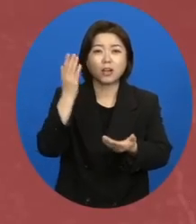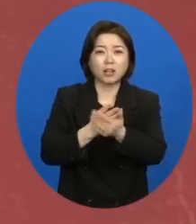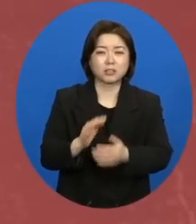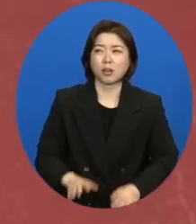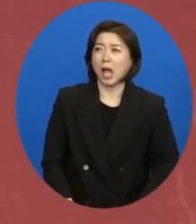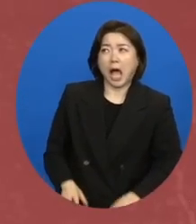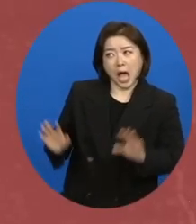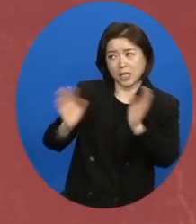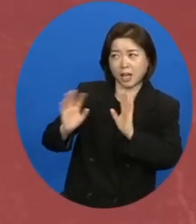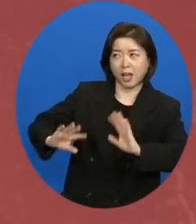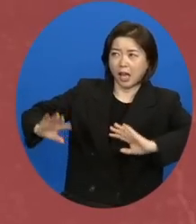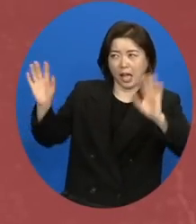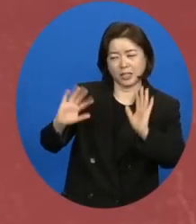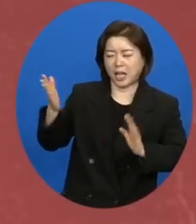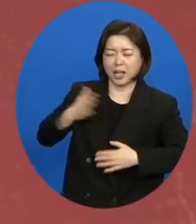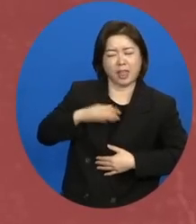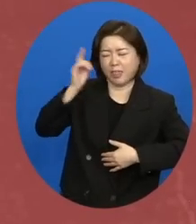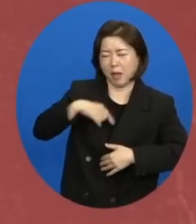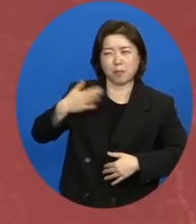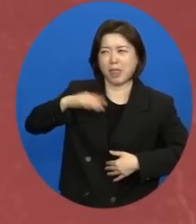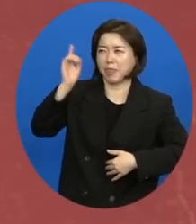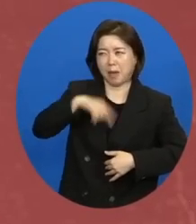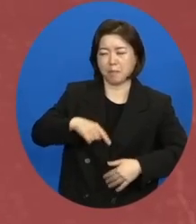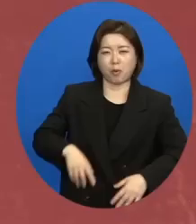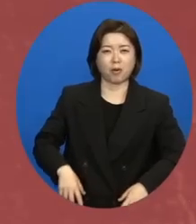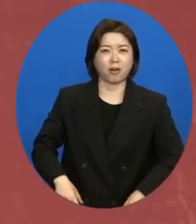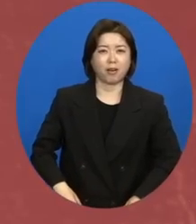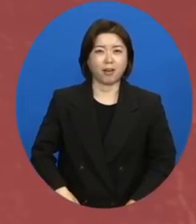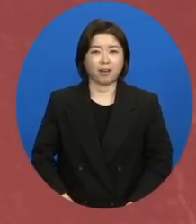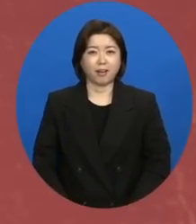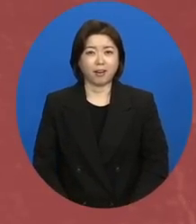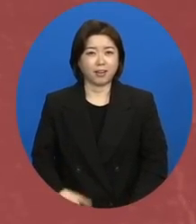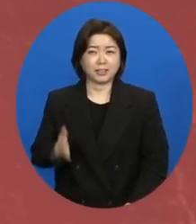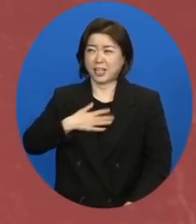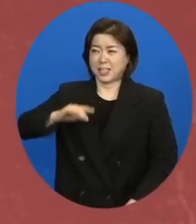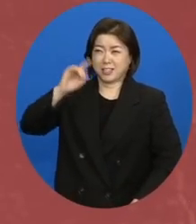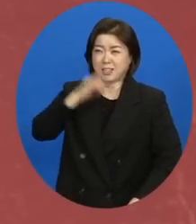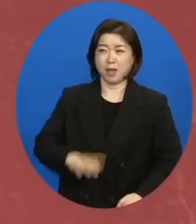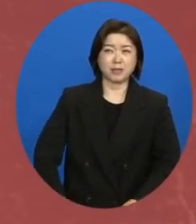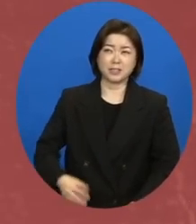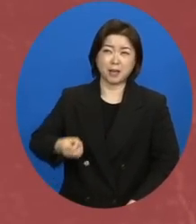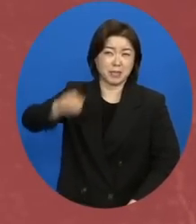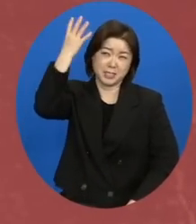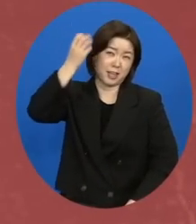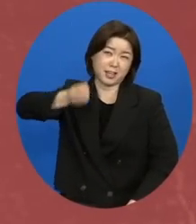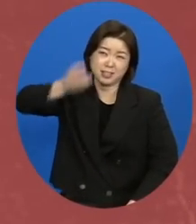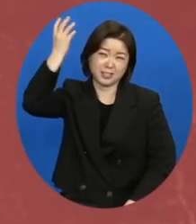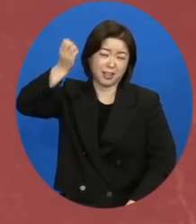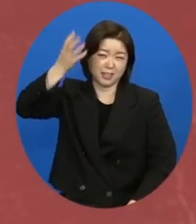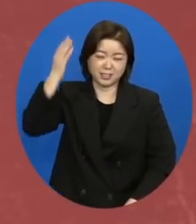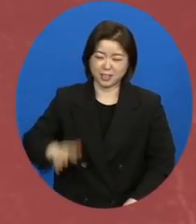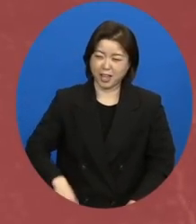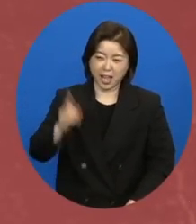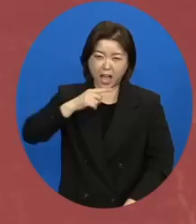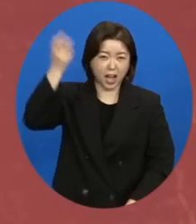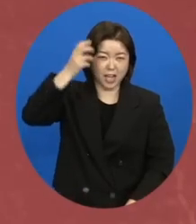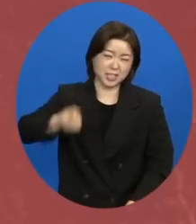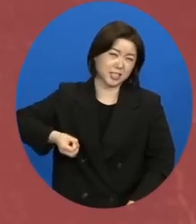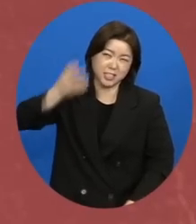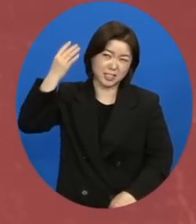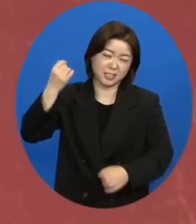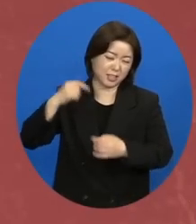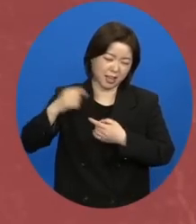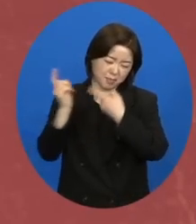아니야. 난 나빠. 난 나빠. 난 나빠. 난 잊어버려. 잊어버려. 악한 영이 잊어버리게